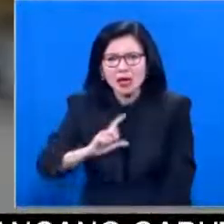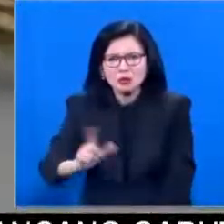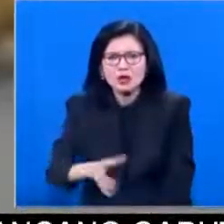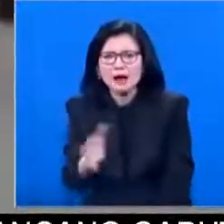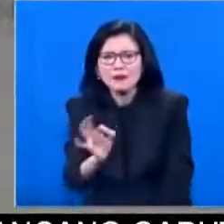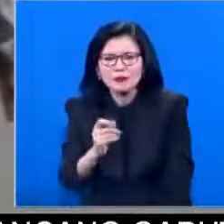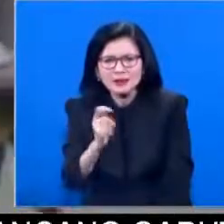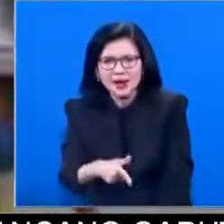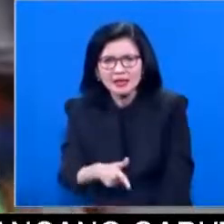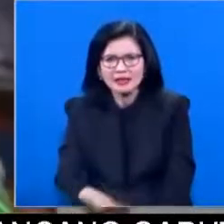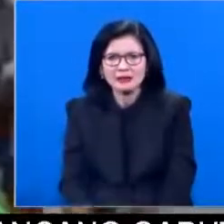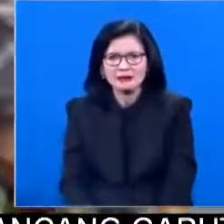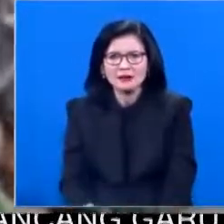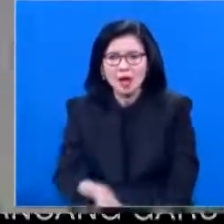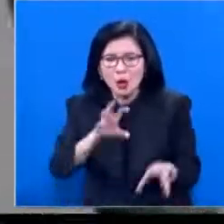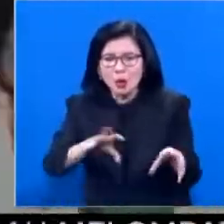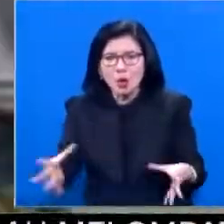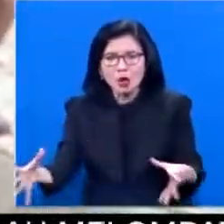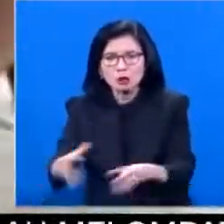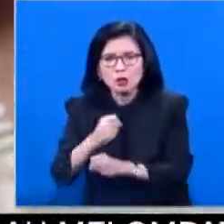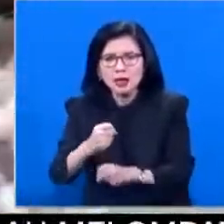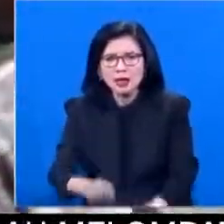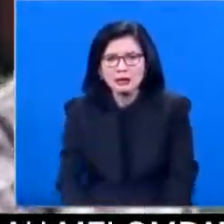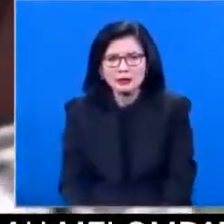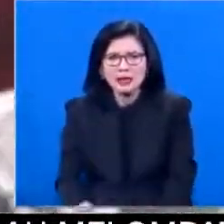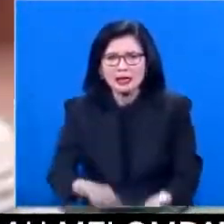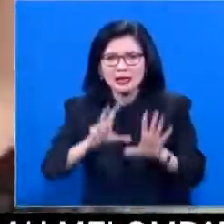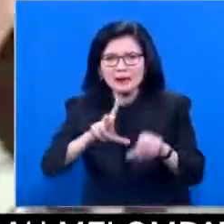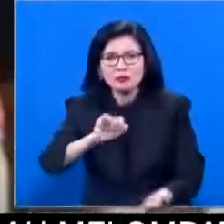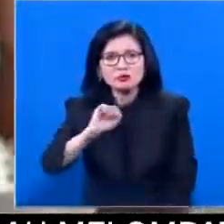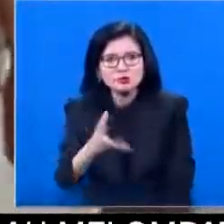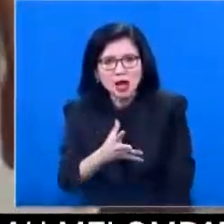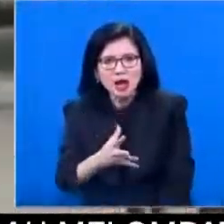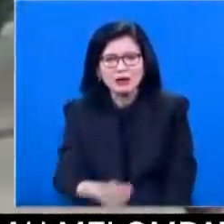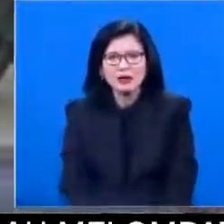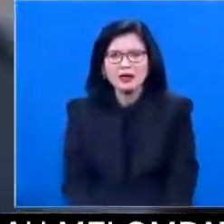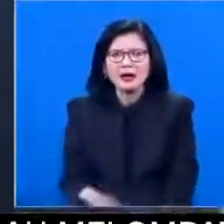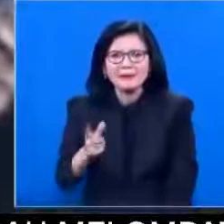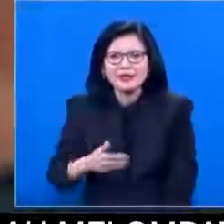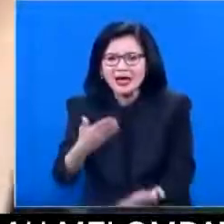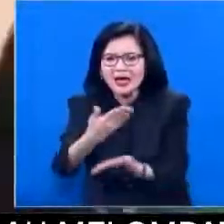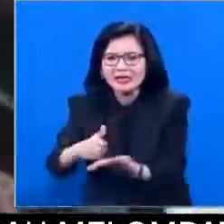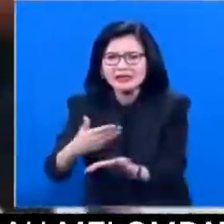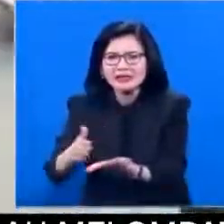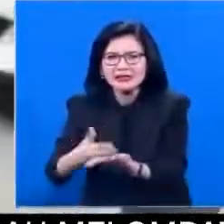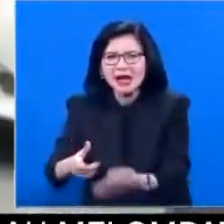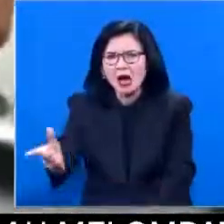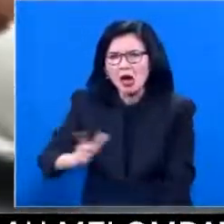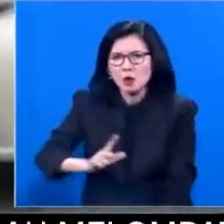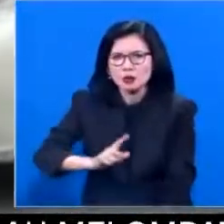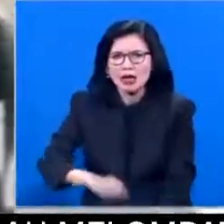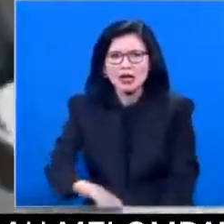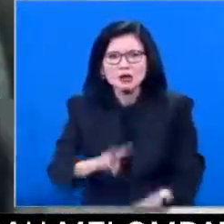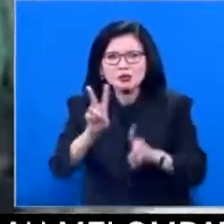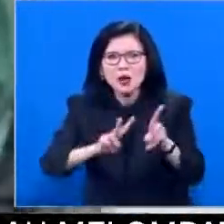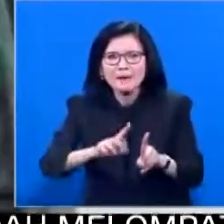barang dagangan nasabah yang diambil pihak koperasi mencapai 80 juta rupiah. Padahal sisa tunggakan nasabah hanya 12